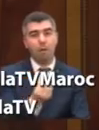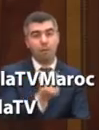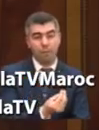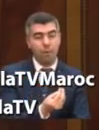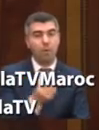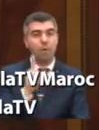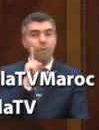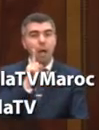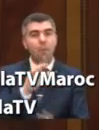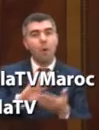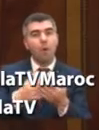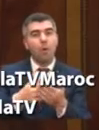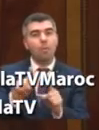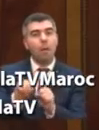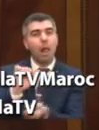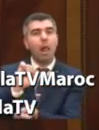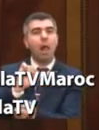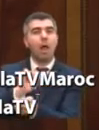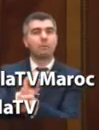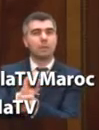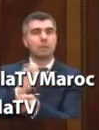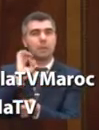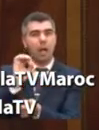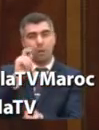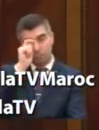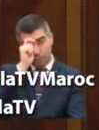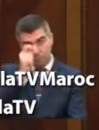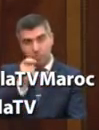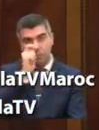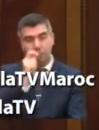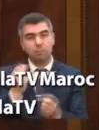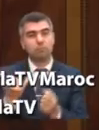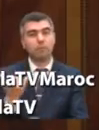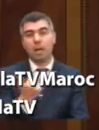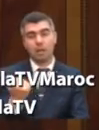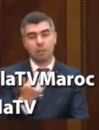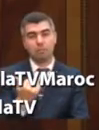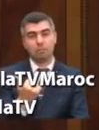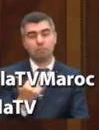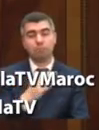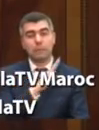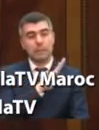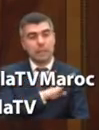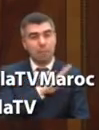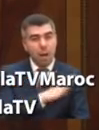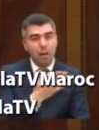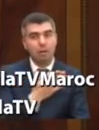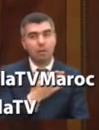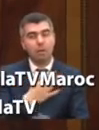امرأة خلف قضبان الاحتلال، تحية على صمودهم، على نضالهم،